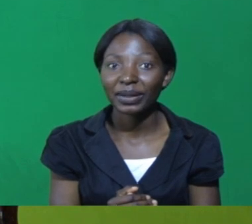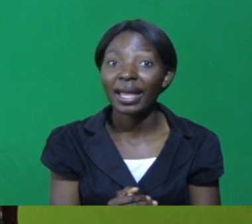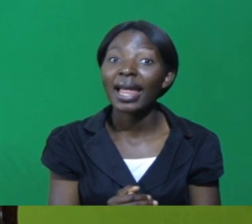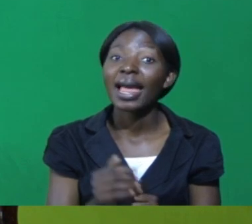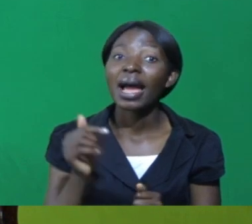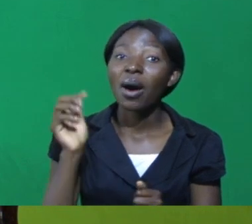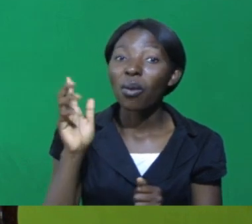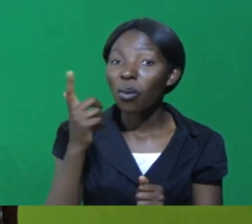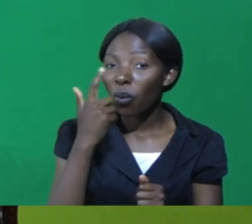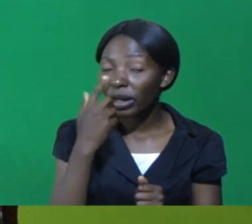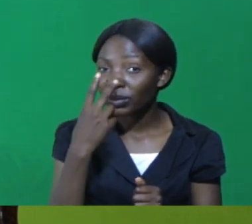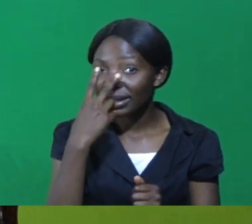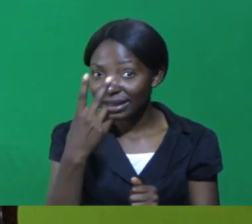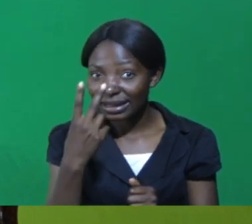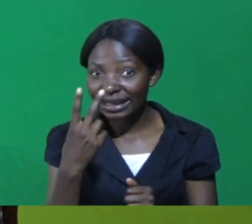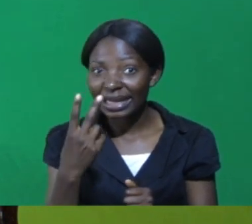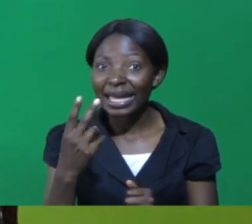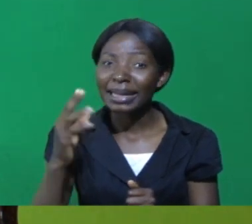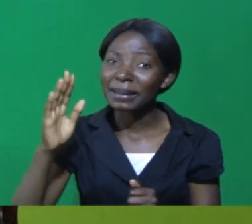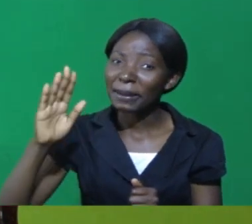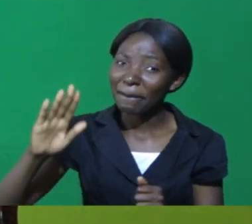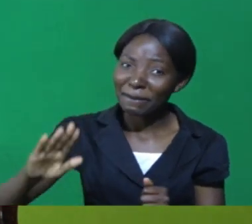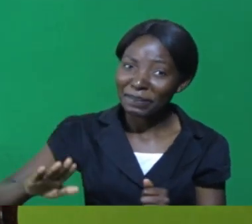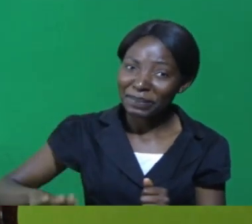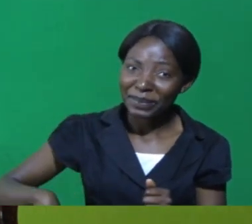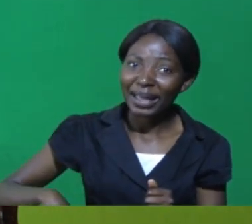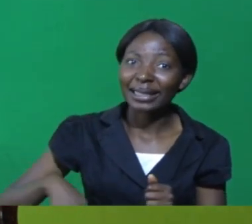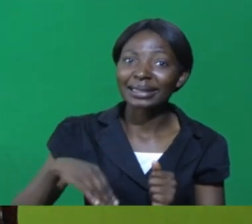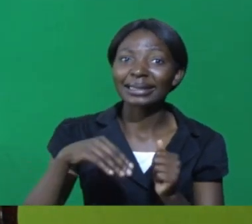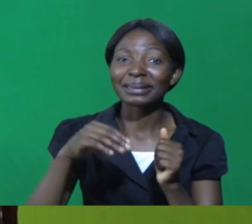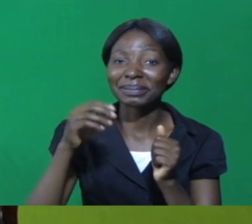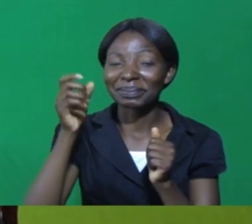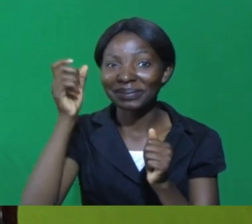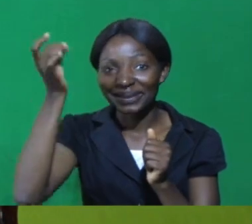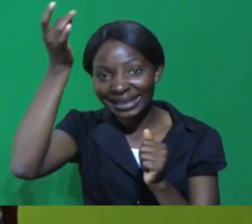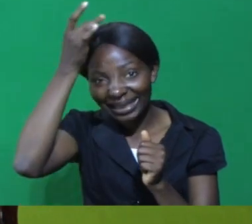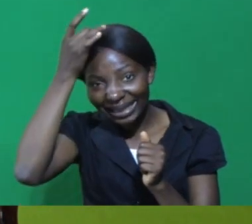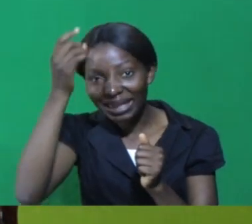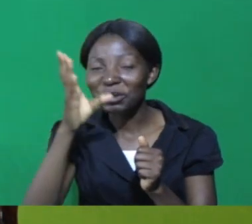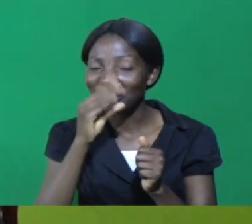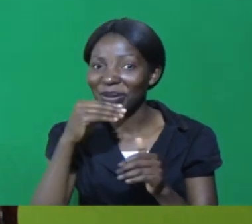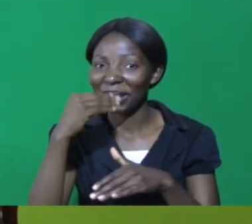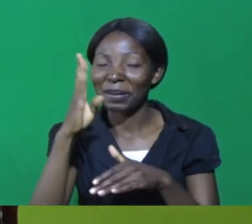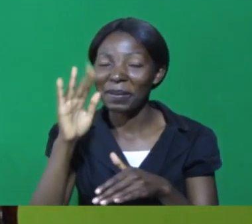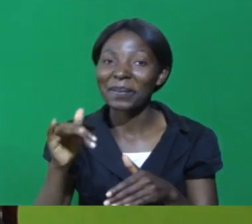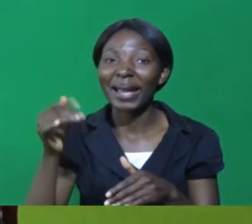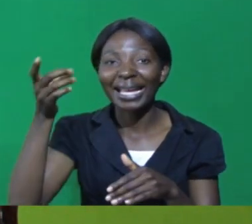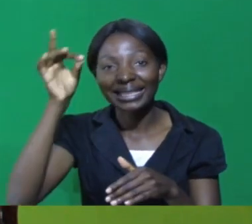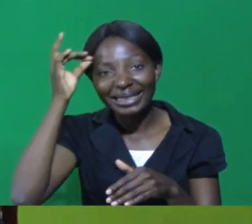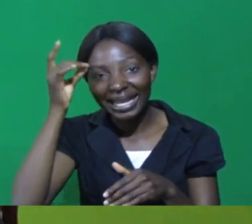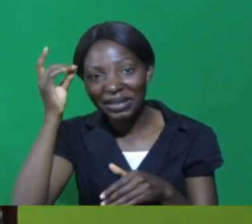Naizvozvo kana muchiona nyangadzi yokuparadza yakarebwa nomuprofita Dhanieri imire panzvimbo tsvene,